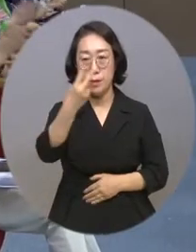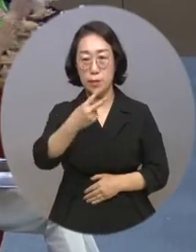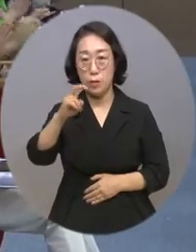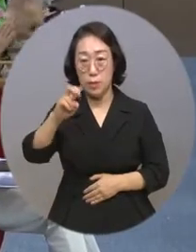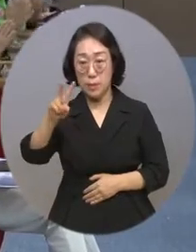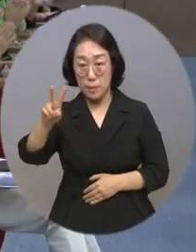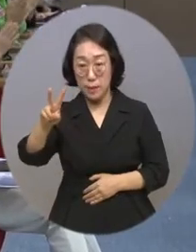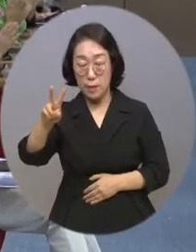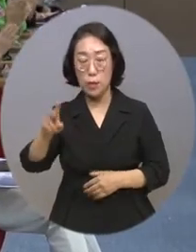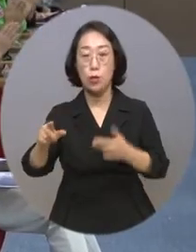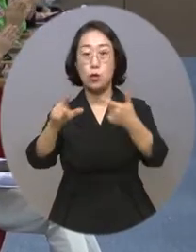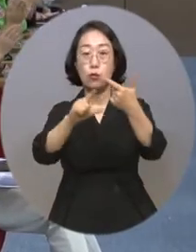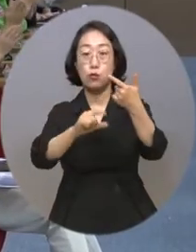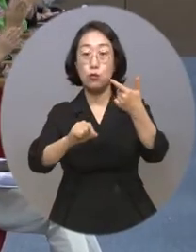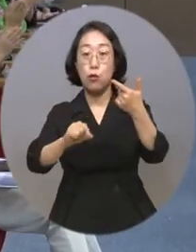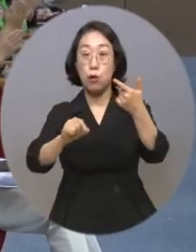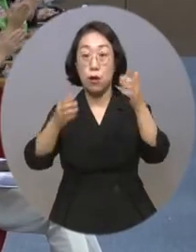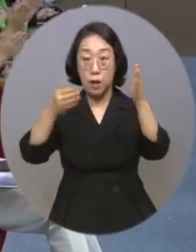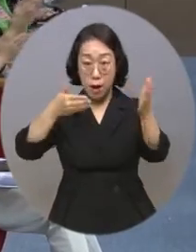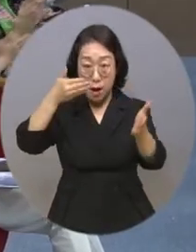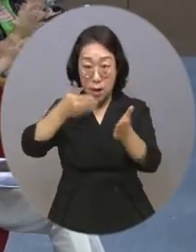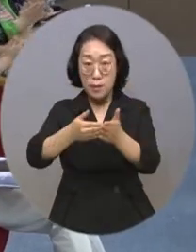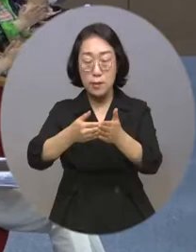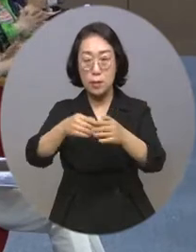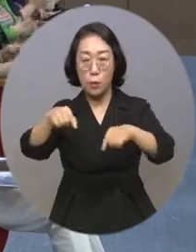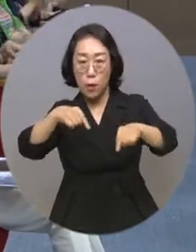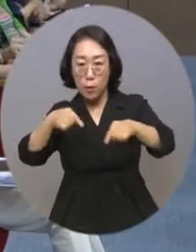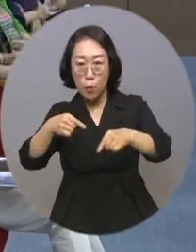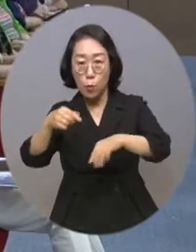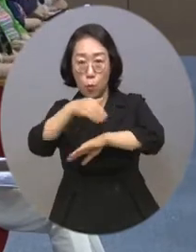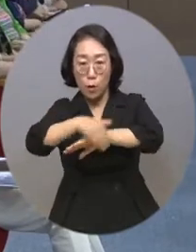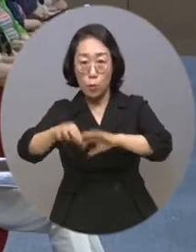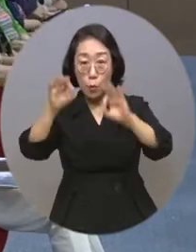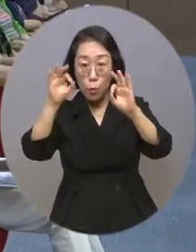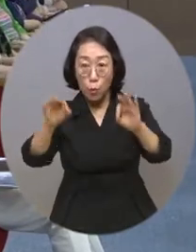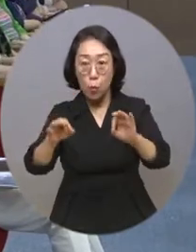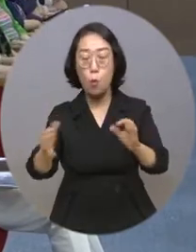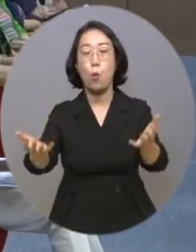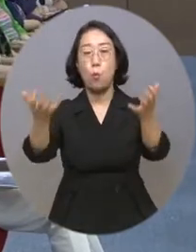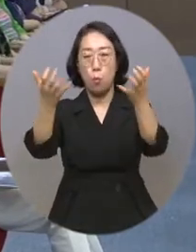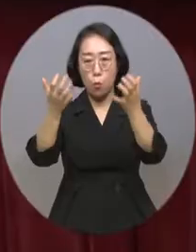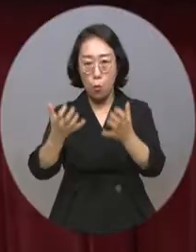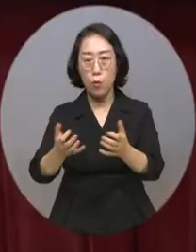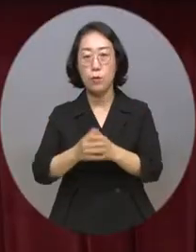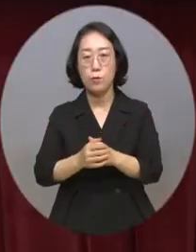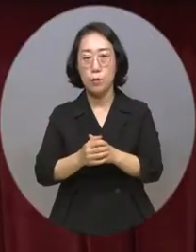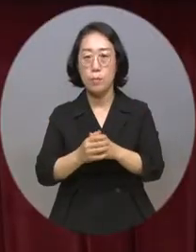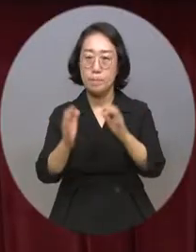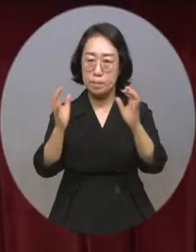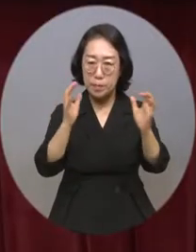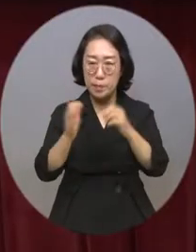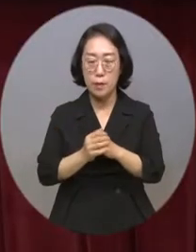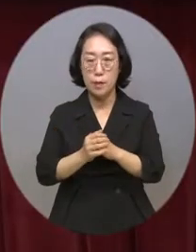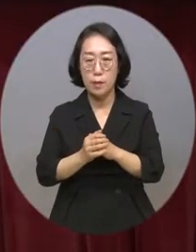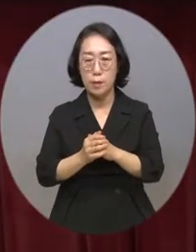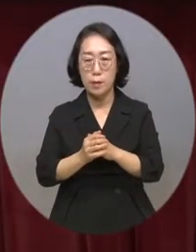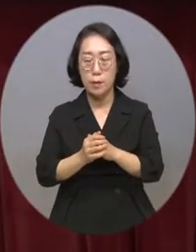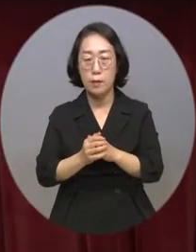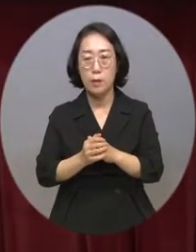2022년 상반기를 마무리하며 의정부시 마을복지계획단이 한자리에 모였습니다. 의정부시 보장협의체